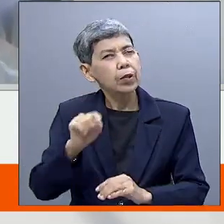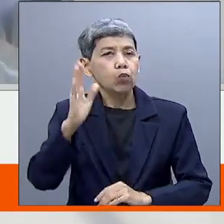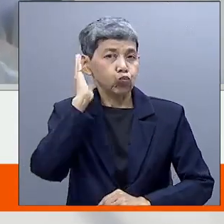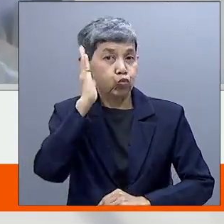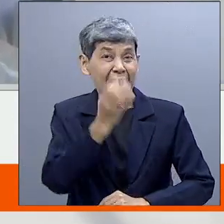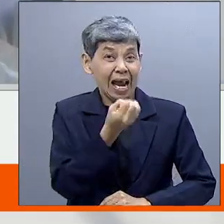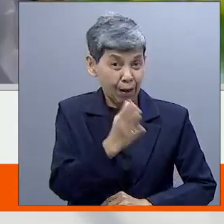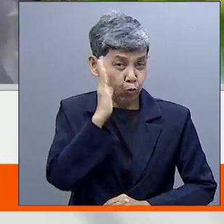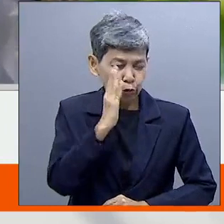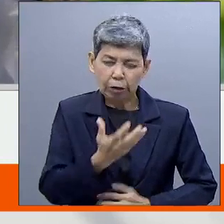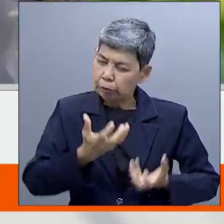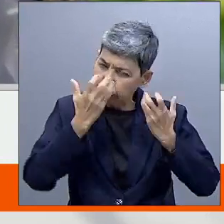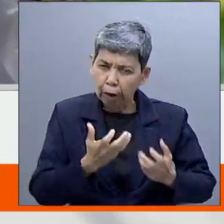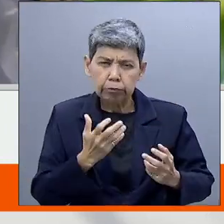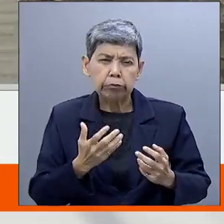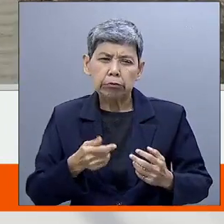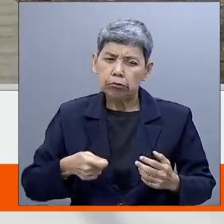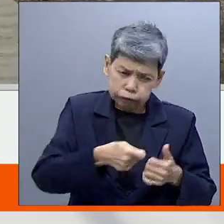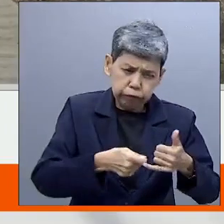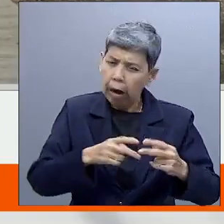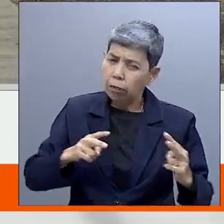และใช้วิธีที่รุนแรงเนาะ